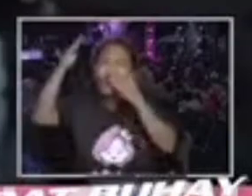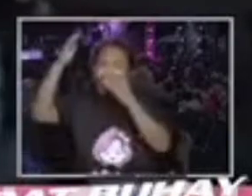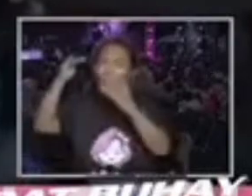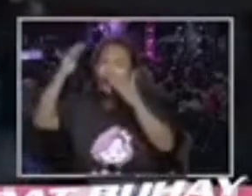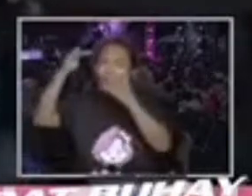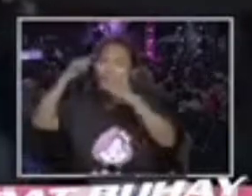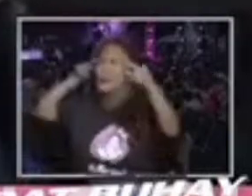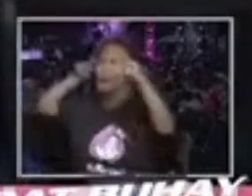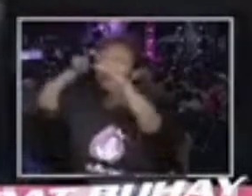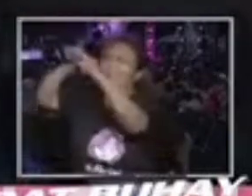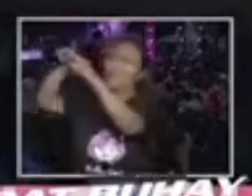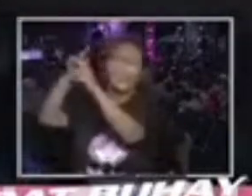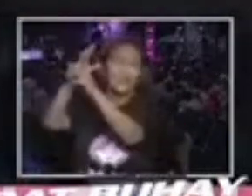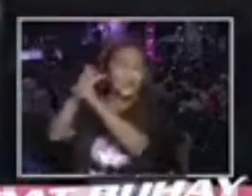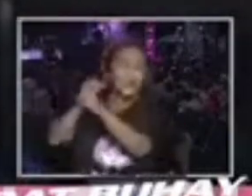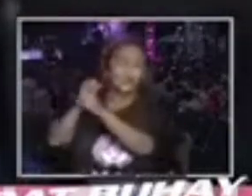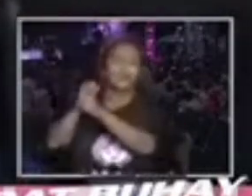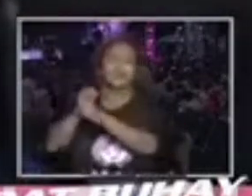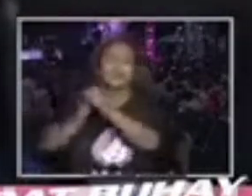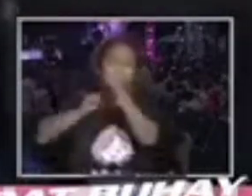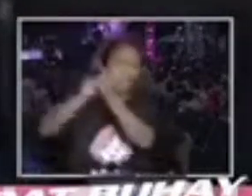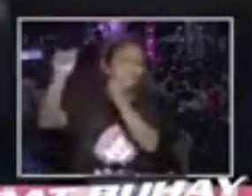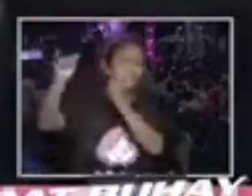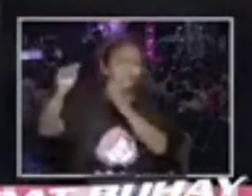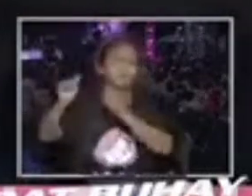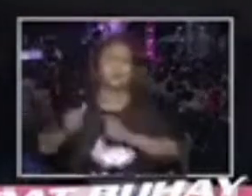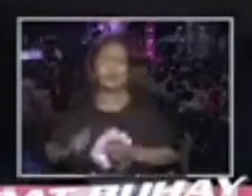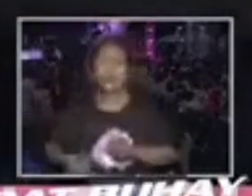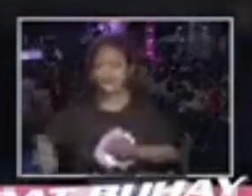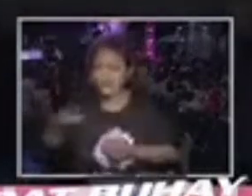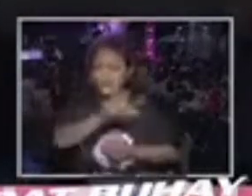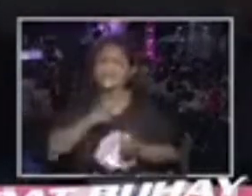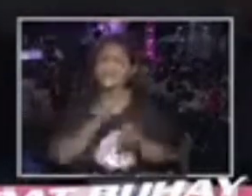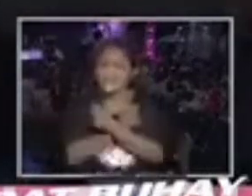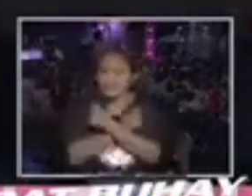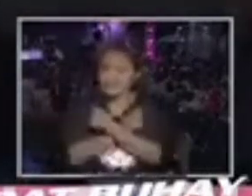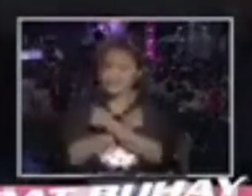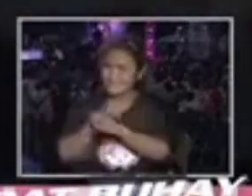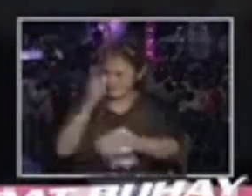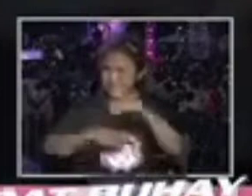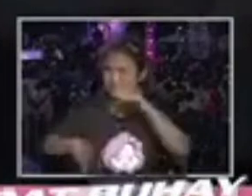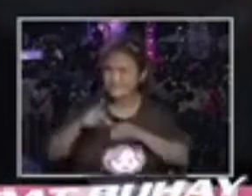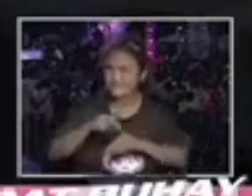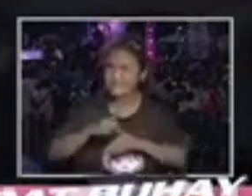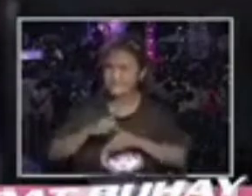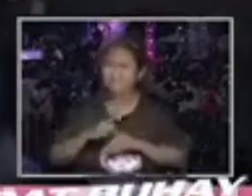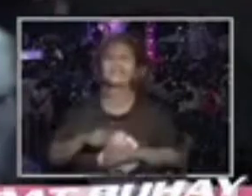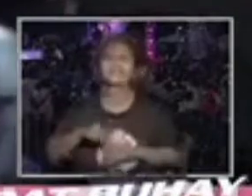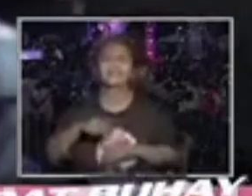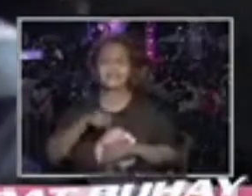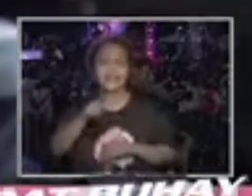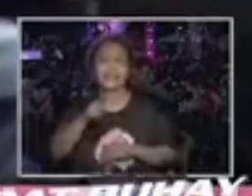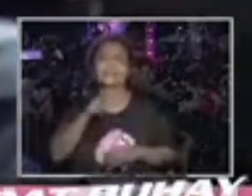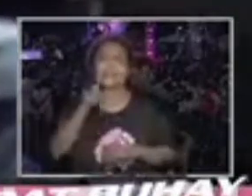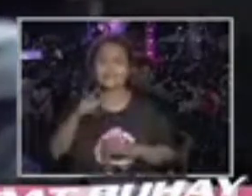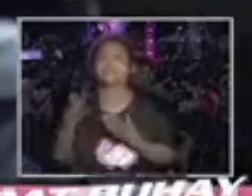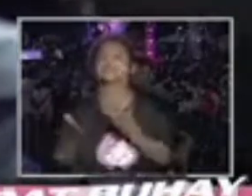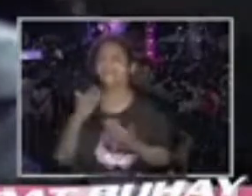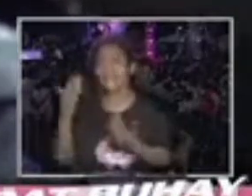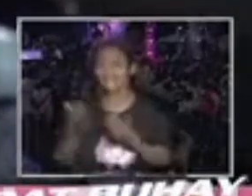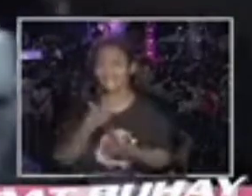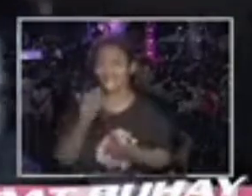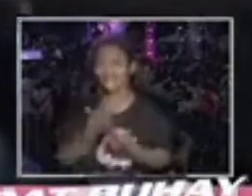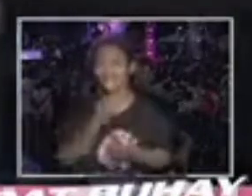nila. At kung mahal natin ang Pilipinas, madaling ipinta ang eksena ng